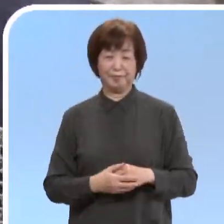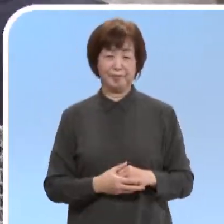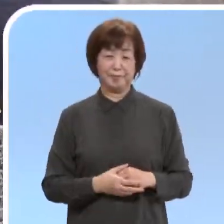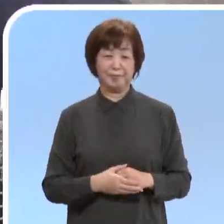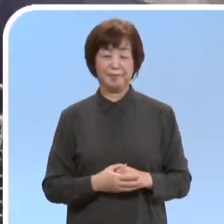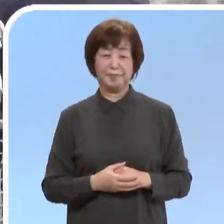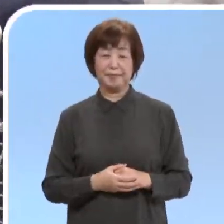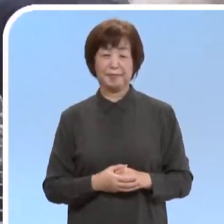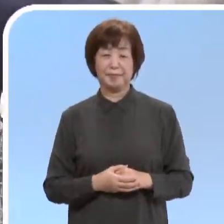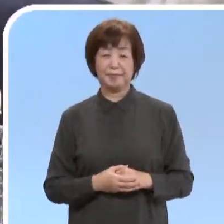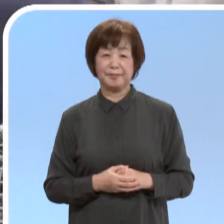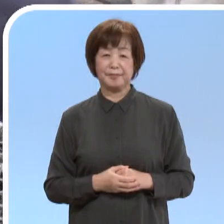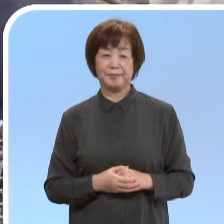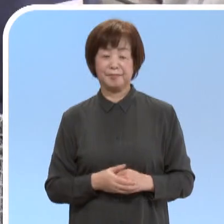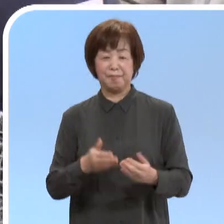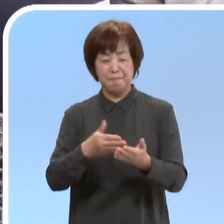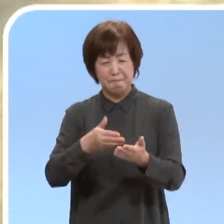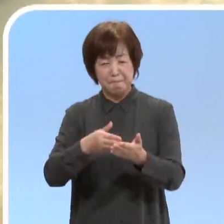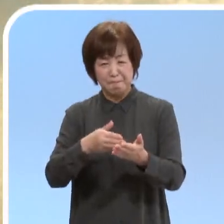な